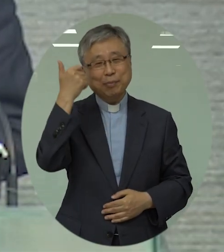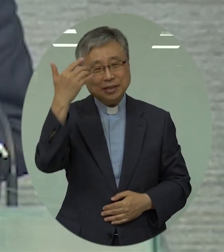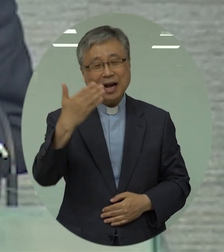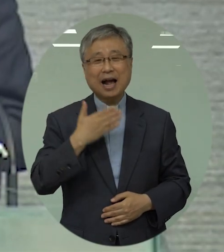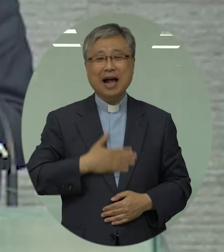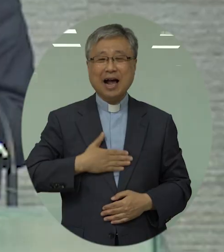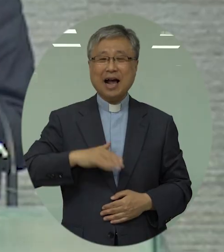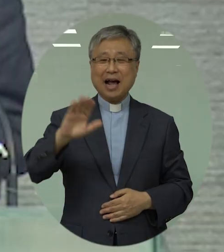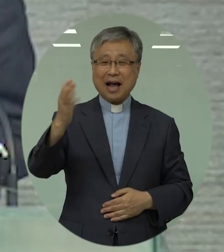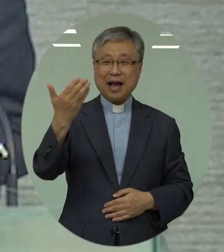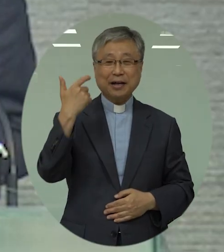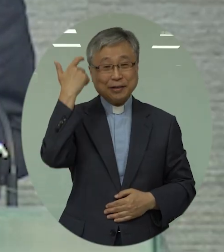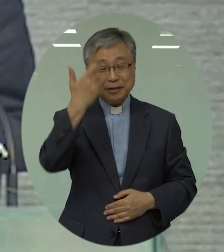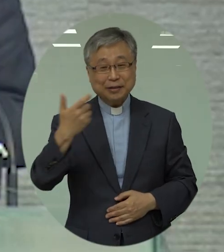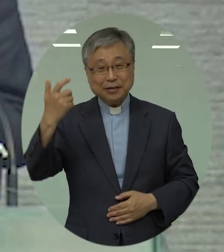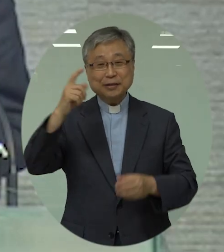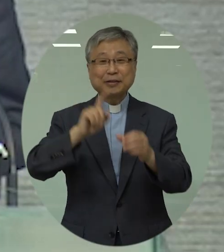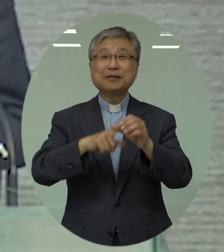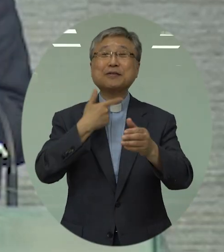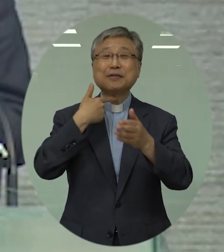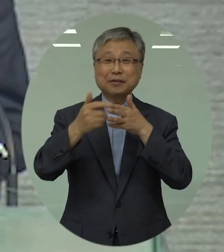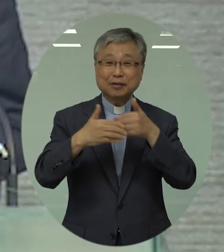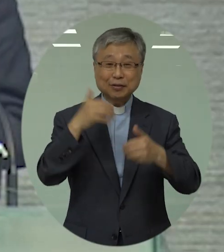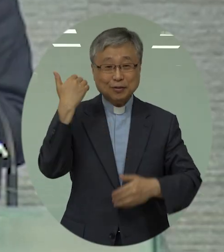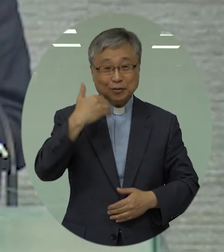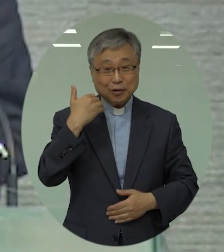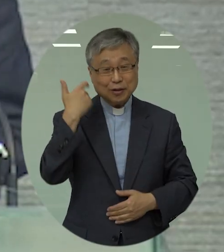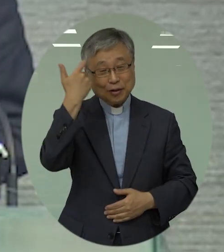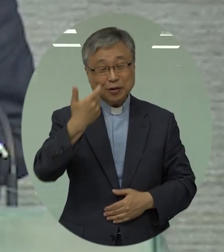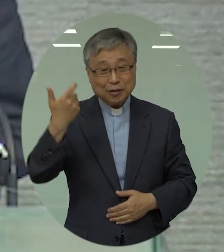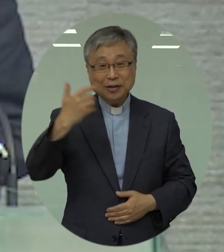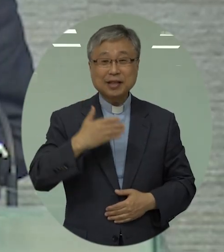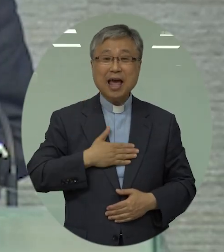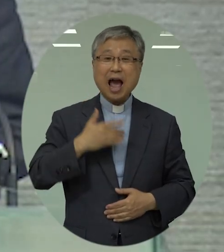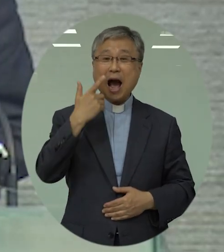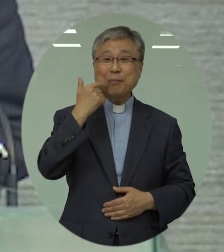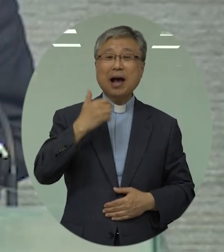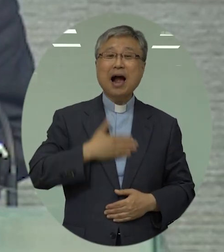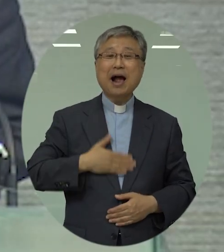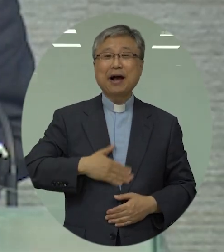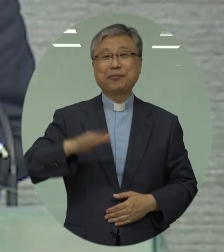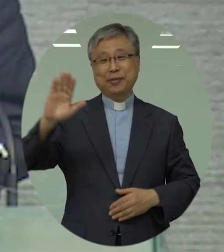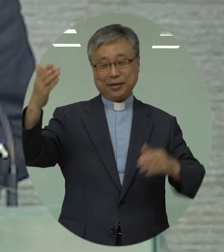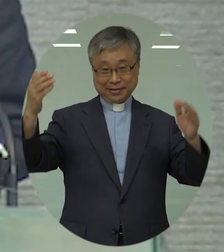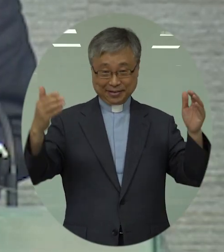알게 된. 그러니까 영적 경험이니까 누가 영적으로 내 아버지인가를 알게 된 사람.